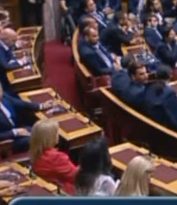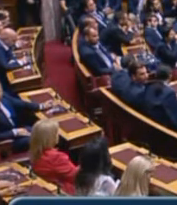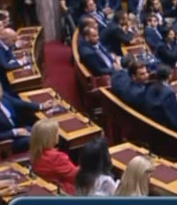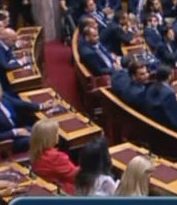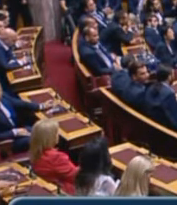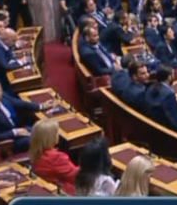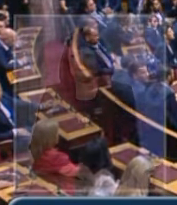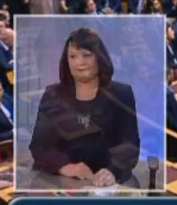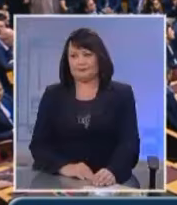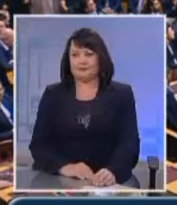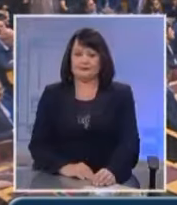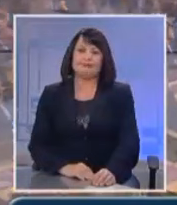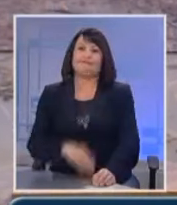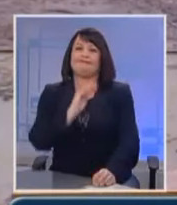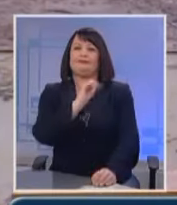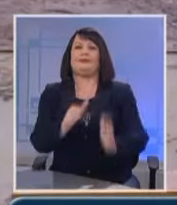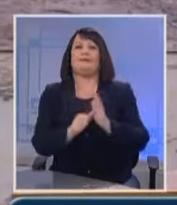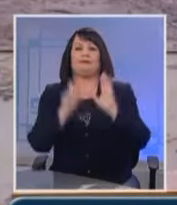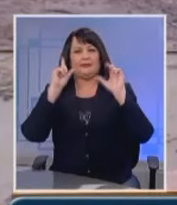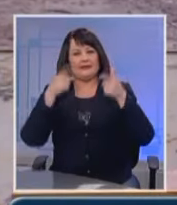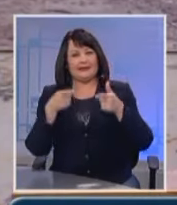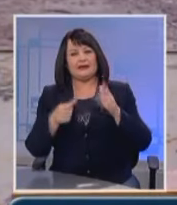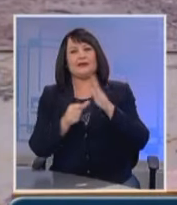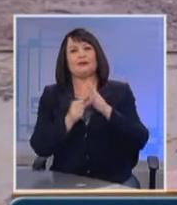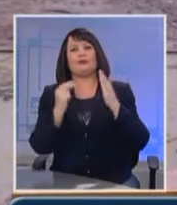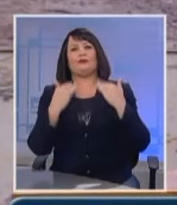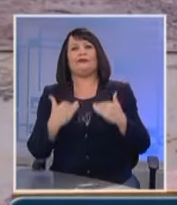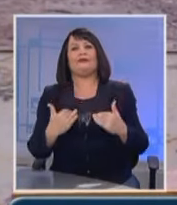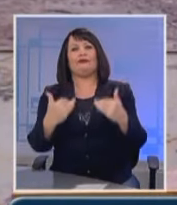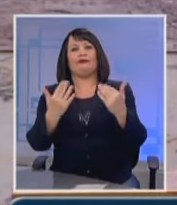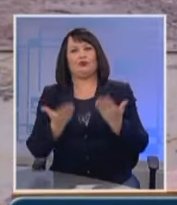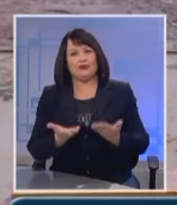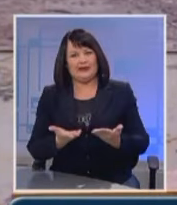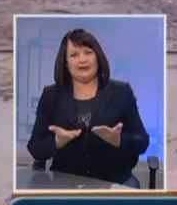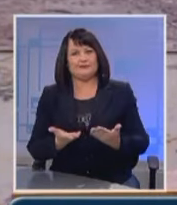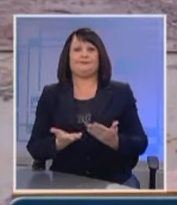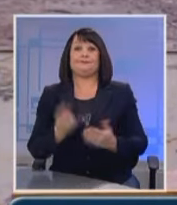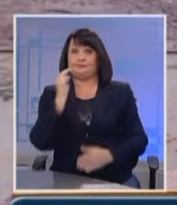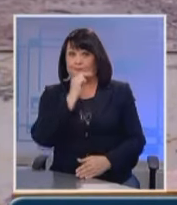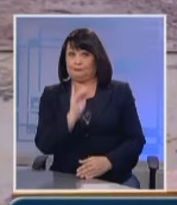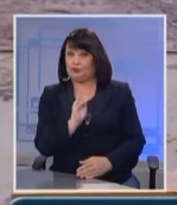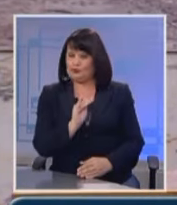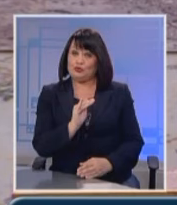Κύριε Πρόεδρε της Δημοκρατίας, κύριε Πρόεδρε της Βουλής, κύριε Πρωθυπουργέ,